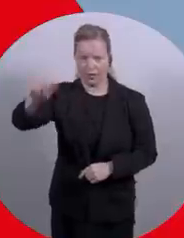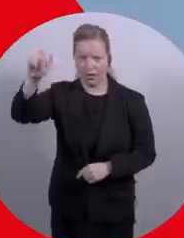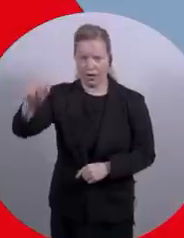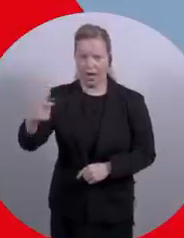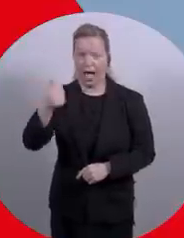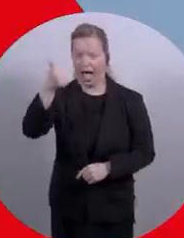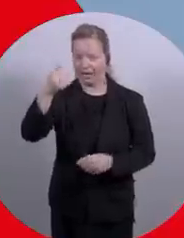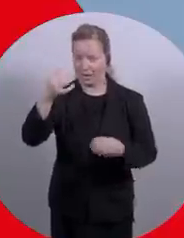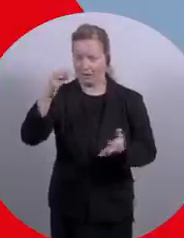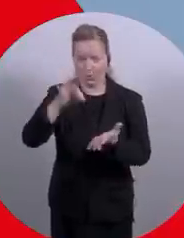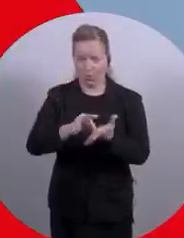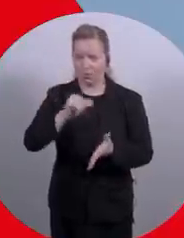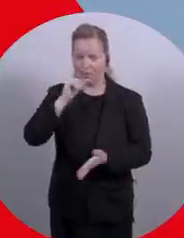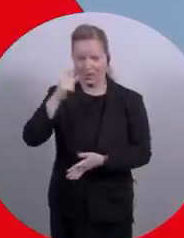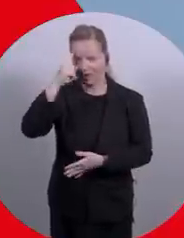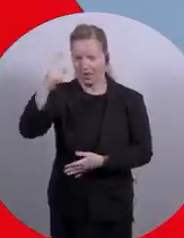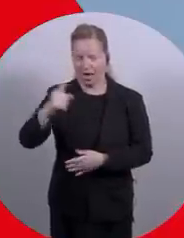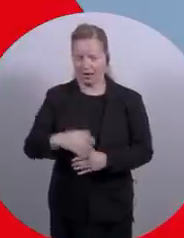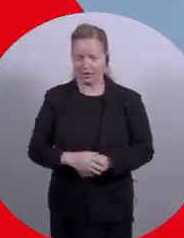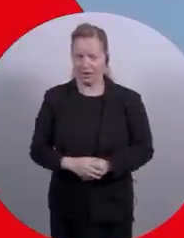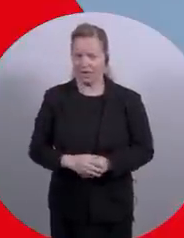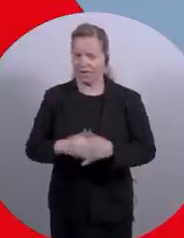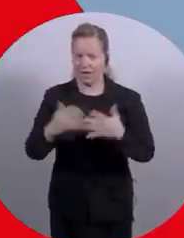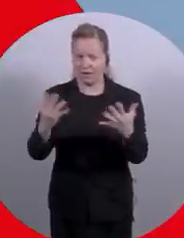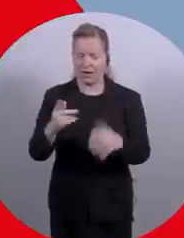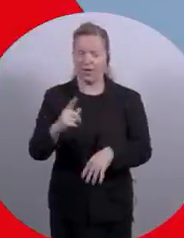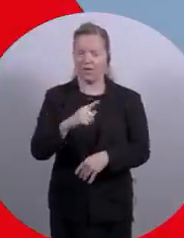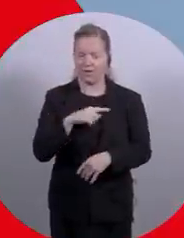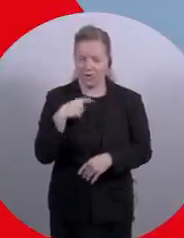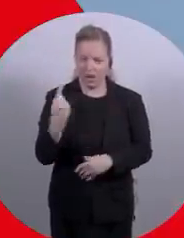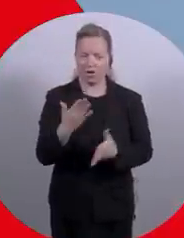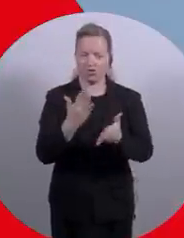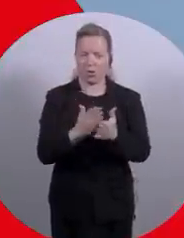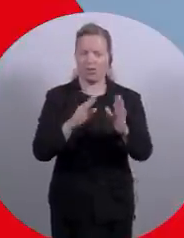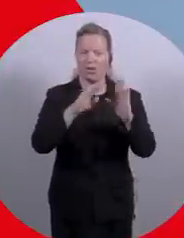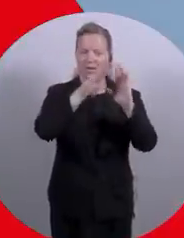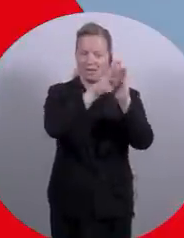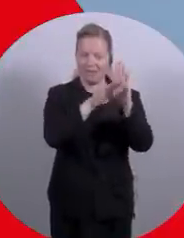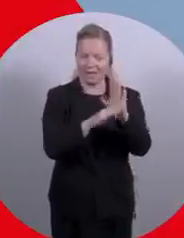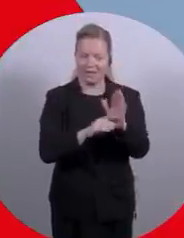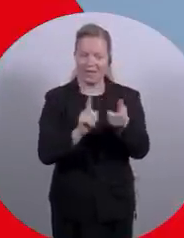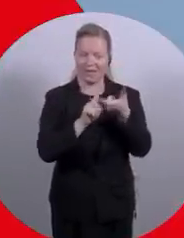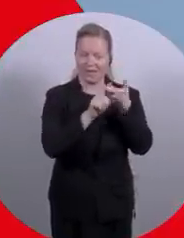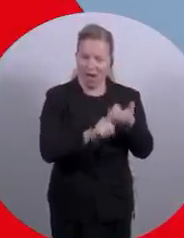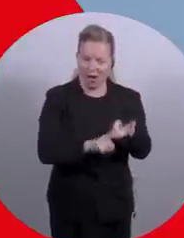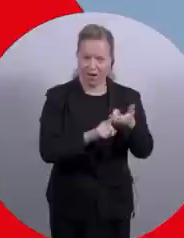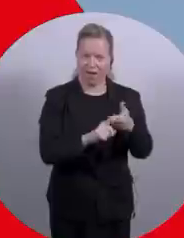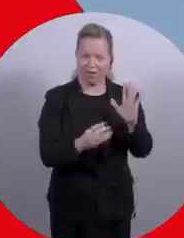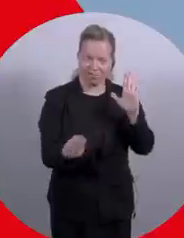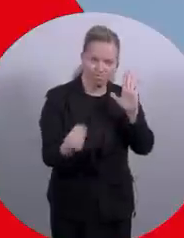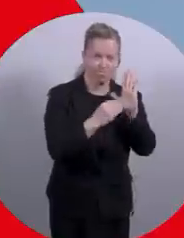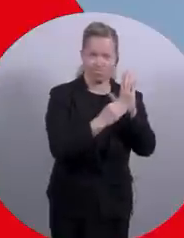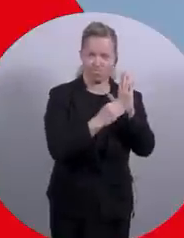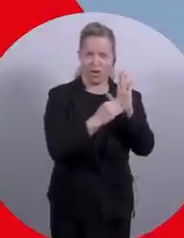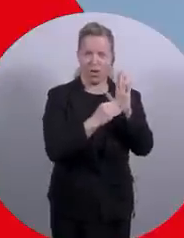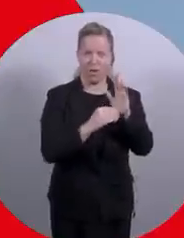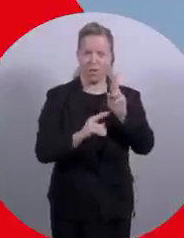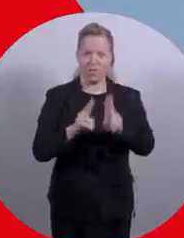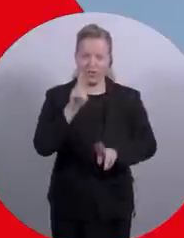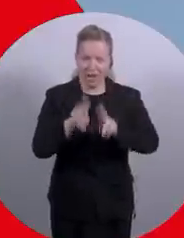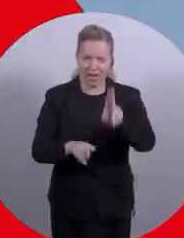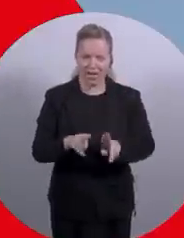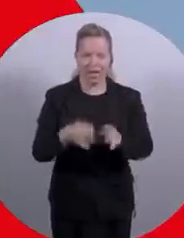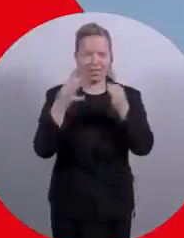bedacht sie haben nicht bedacht dass wir bereits gesetzlich verankert haben Pflege darf nur